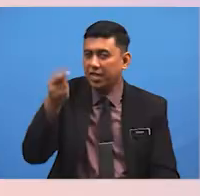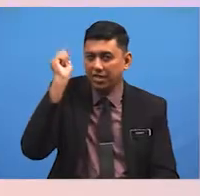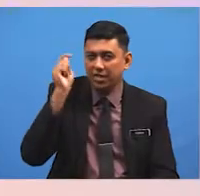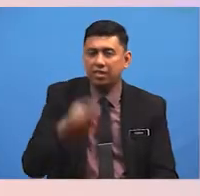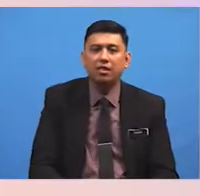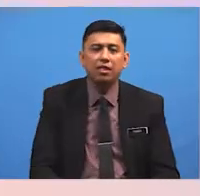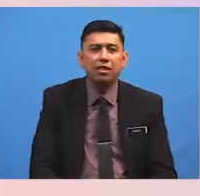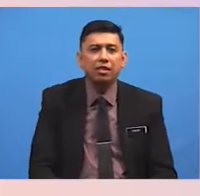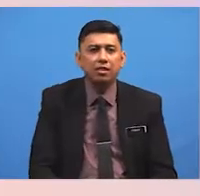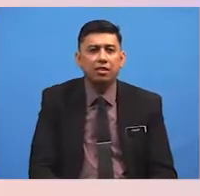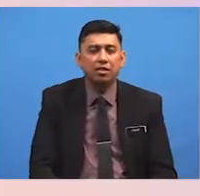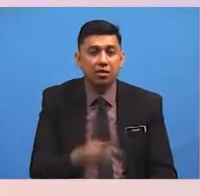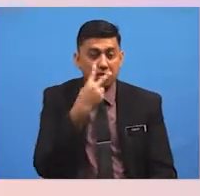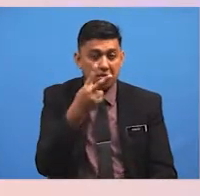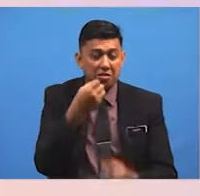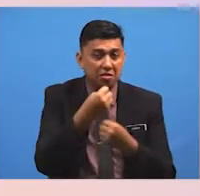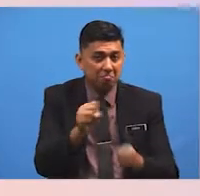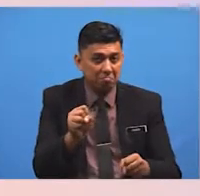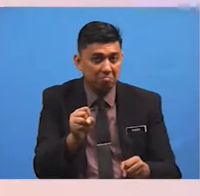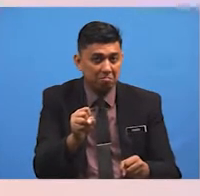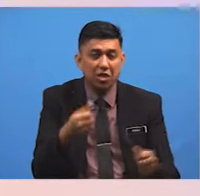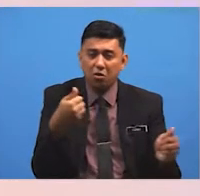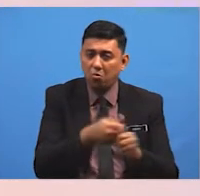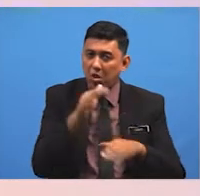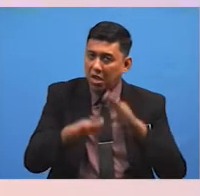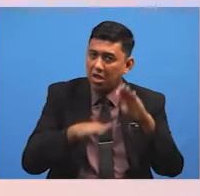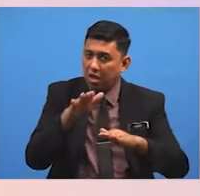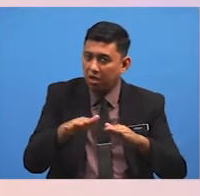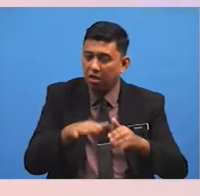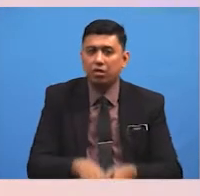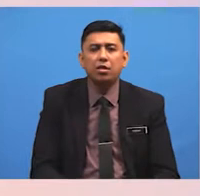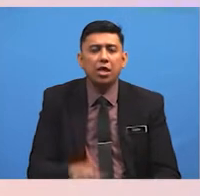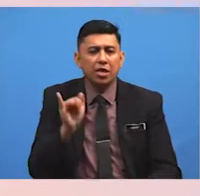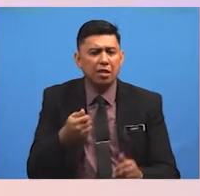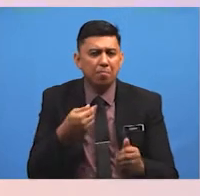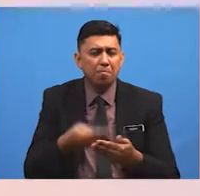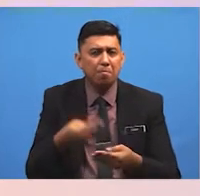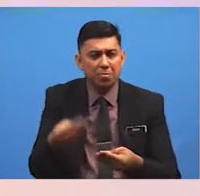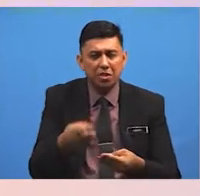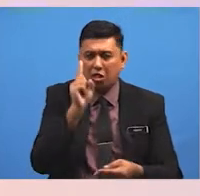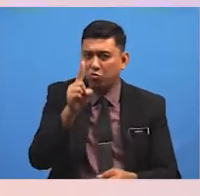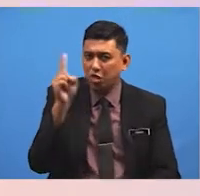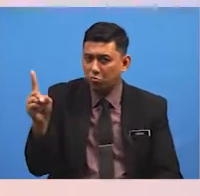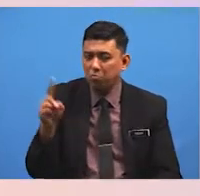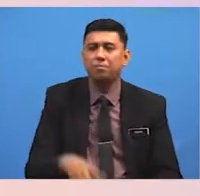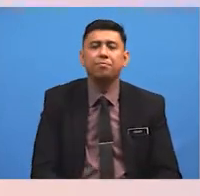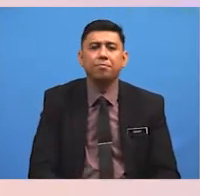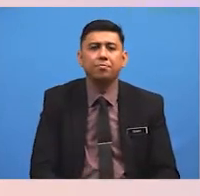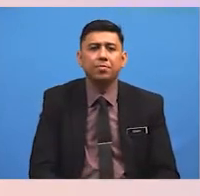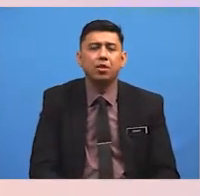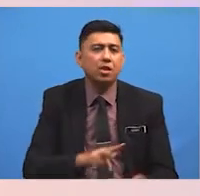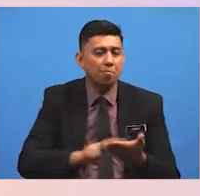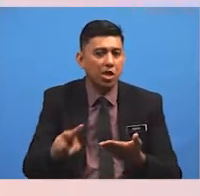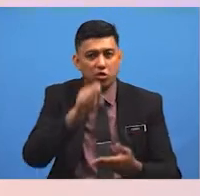ente di mudahkan jika kita sedih kan ikut langkah-langkah yang diberi satu persatu